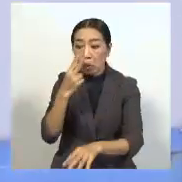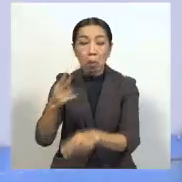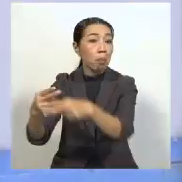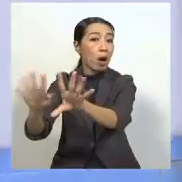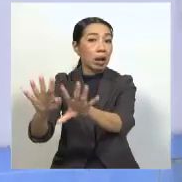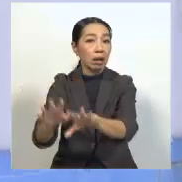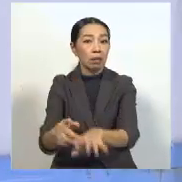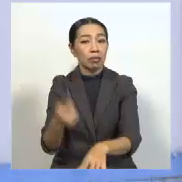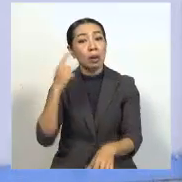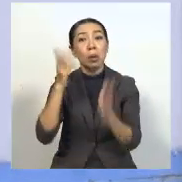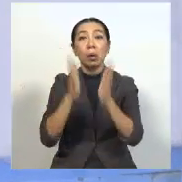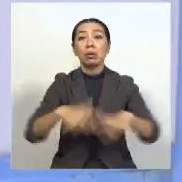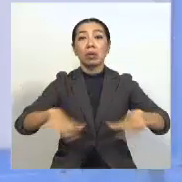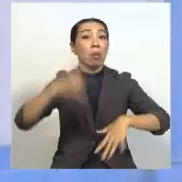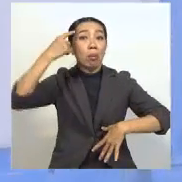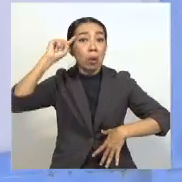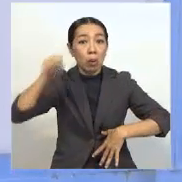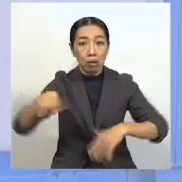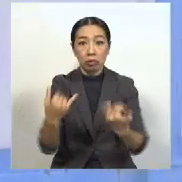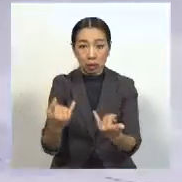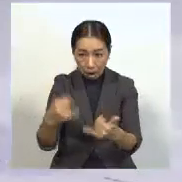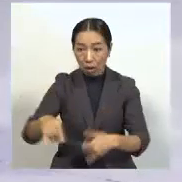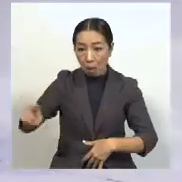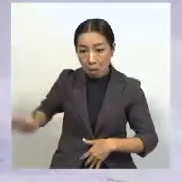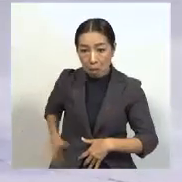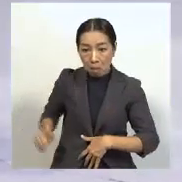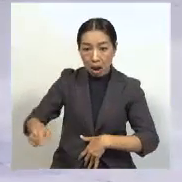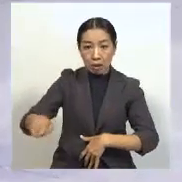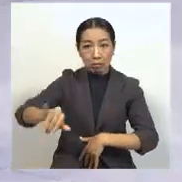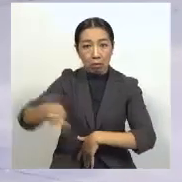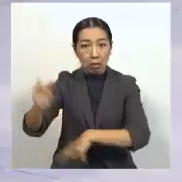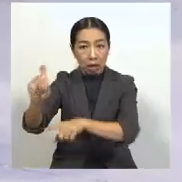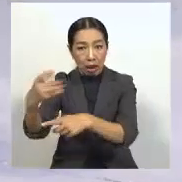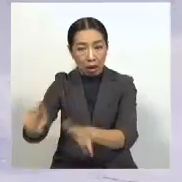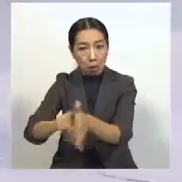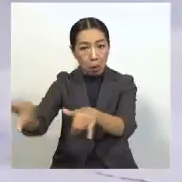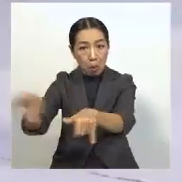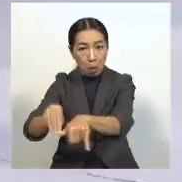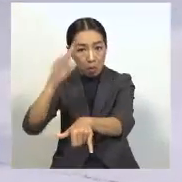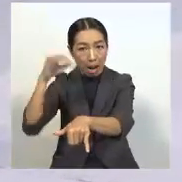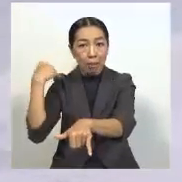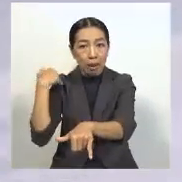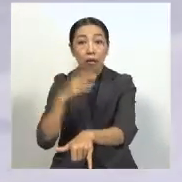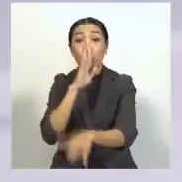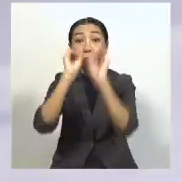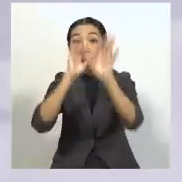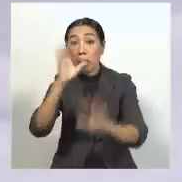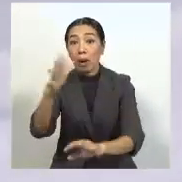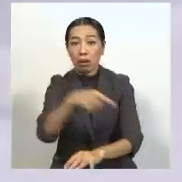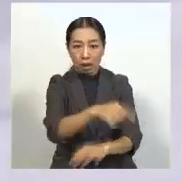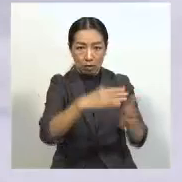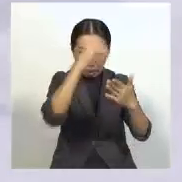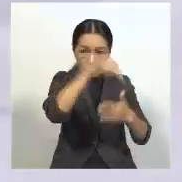กัดเด็กแล้วก็ไม่ตื่นตัวก็จะไม่รู้ฮะว่าเอ้ยตอนนี้เจ้าหมาตัวที่กัดเด็กเนี่ยตายไปแล้วแล้วก็มีเชื้อโรคพิษสุนัขบ้า แล้วน้องๆก็ถูกกัดด้วย